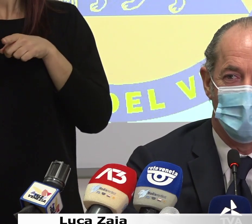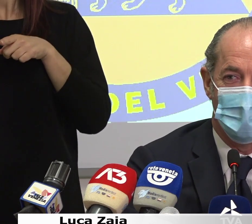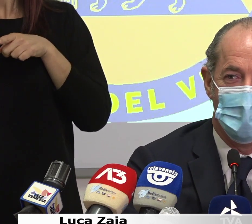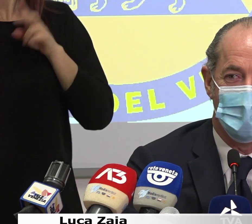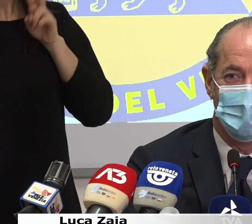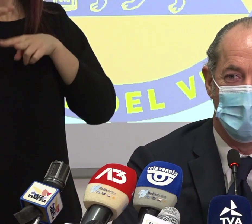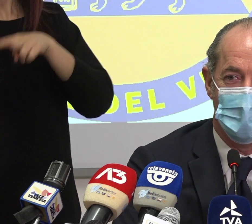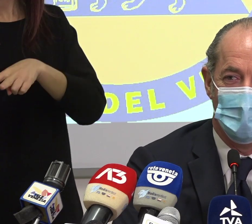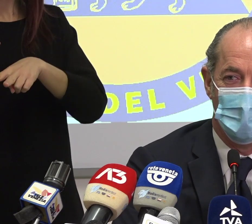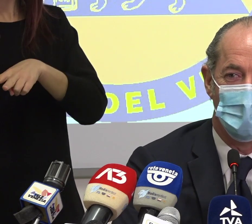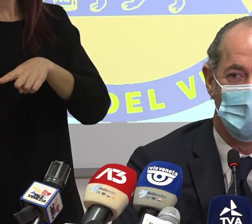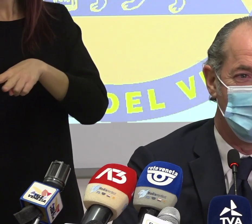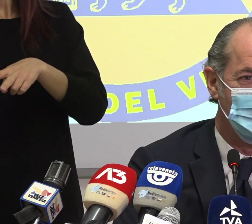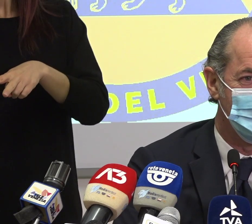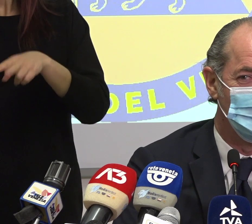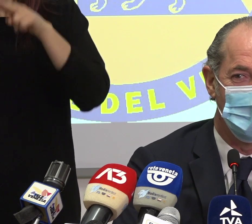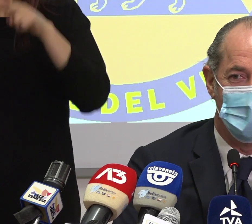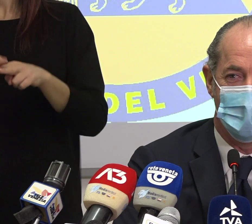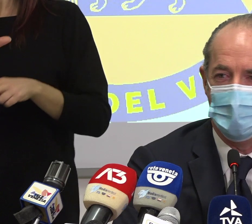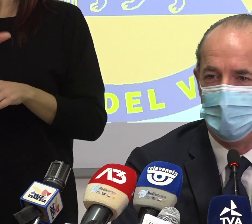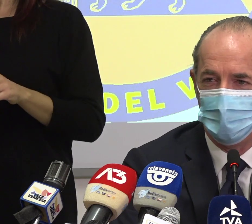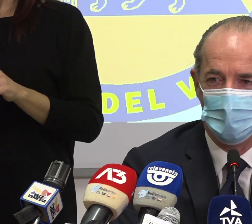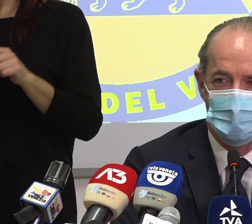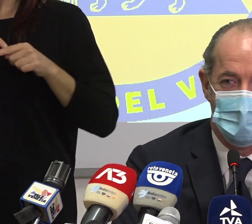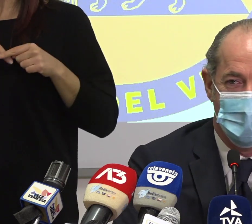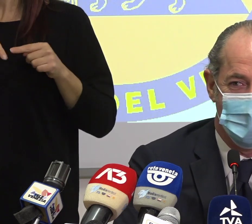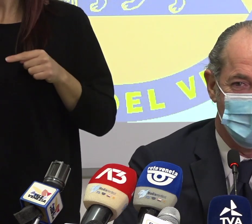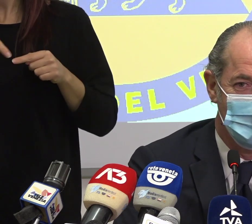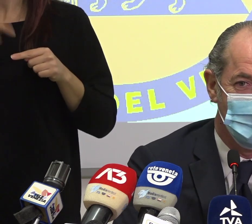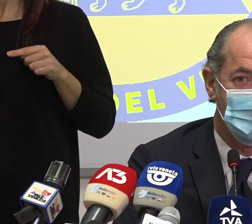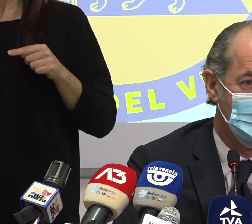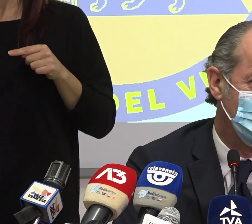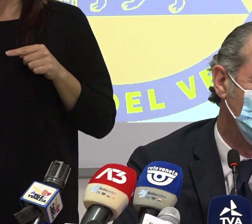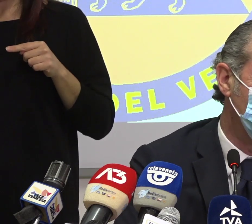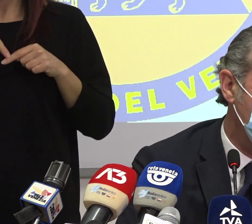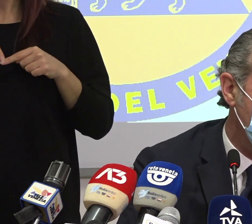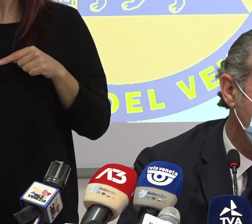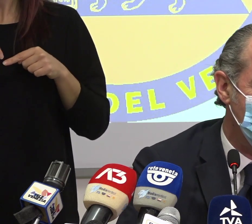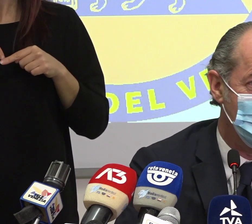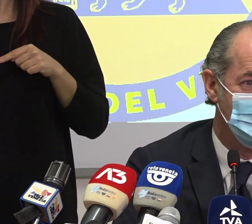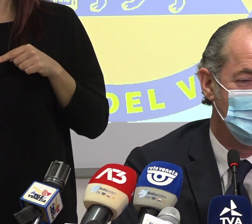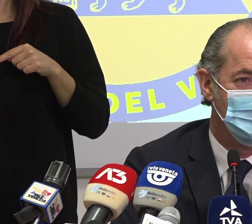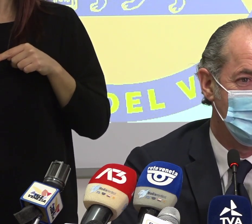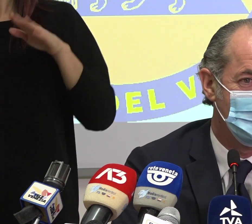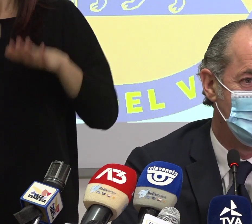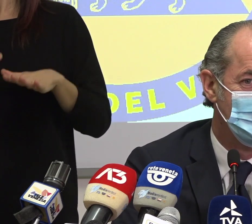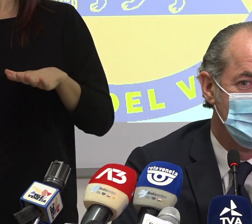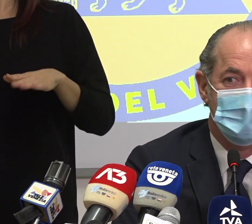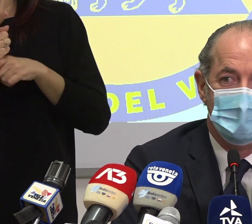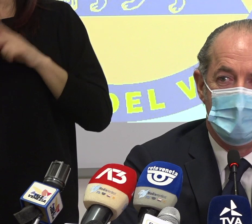marzo voi capite che tu non è che poi chiudere una porta a buttar via le chiavi fino al 15 marzo perché a casa di tutto nel bene e nel